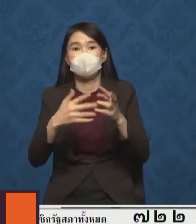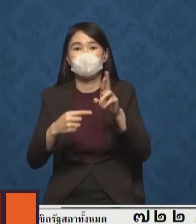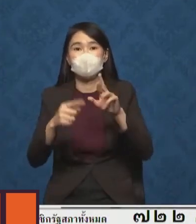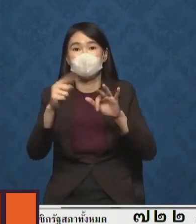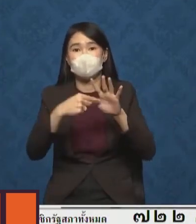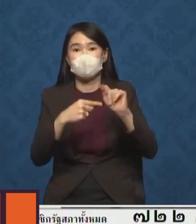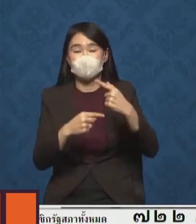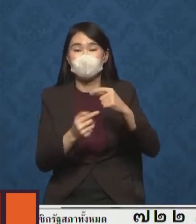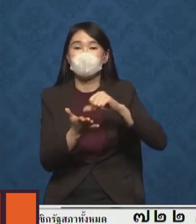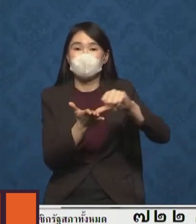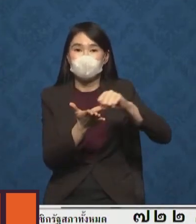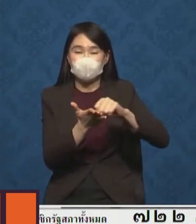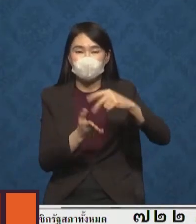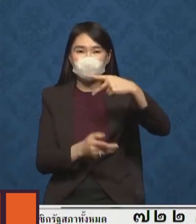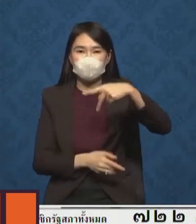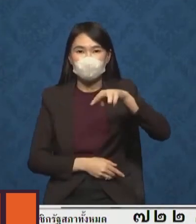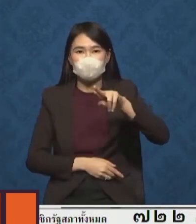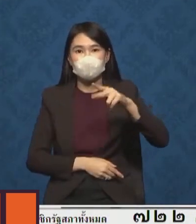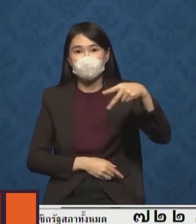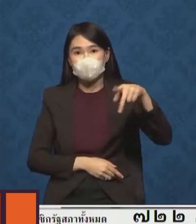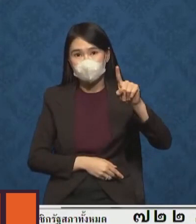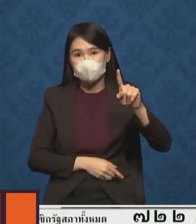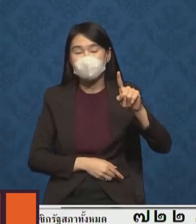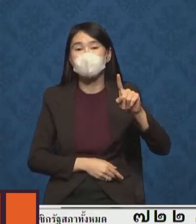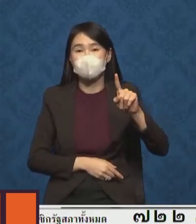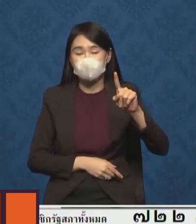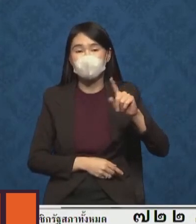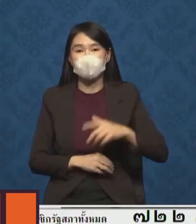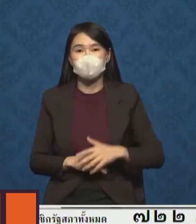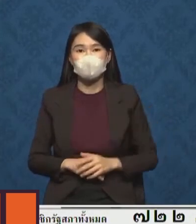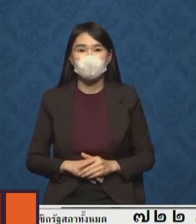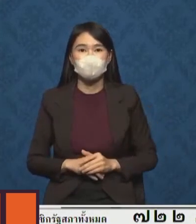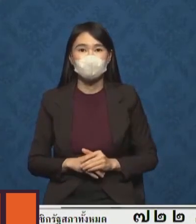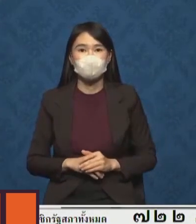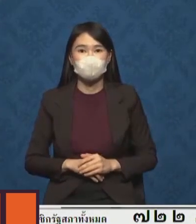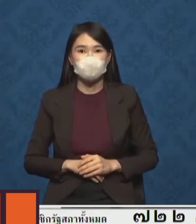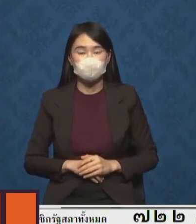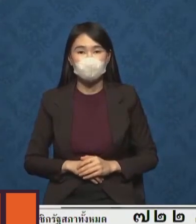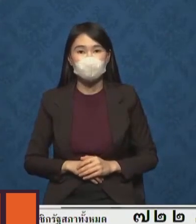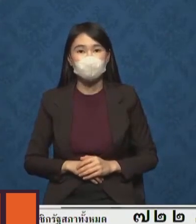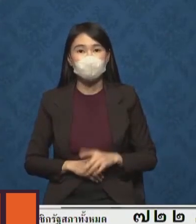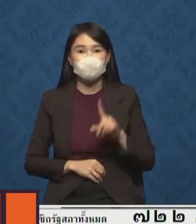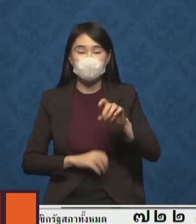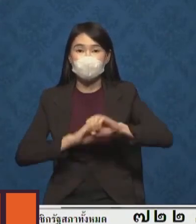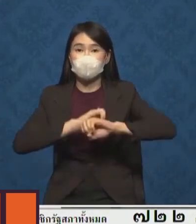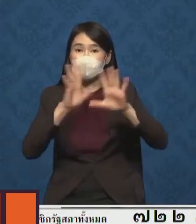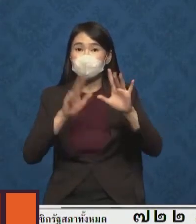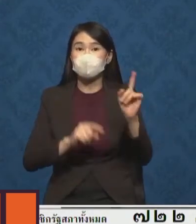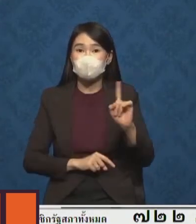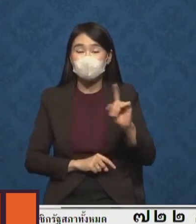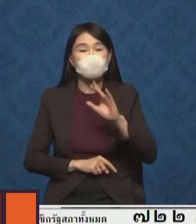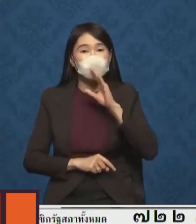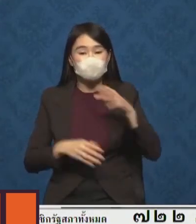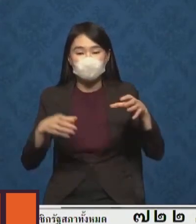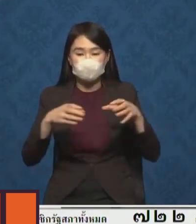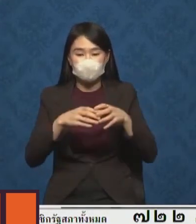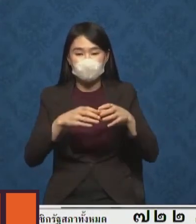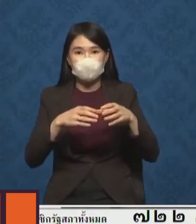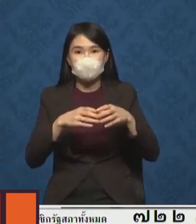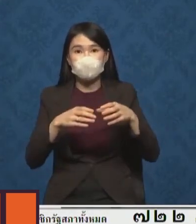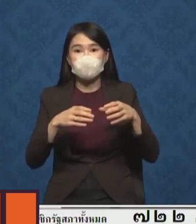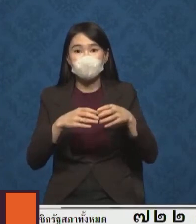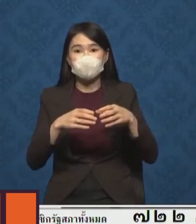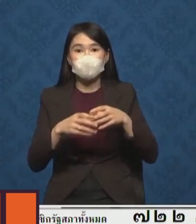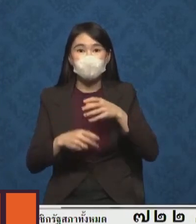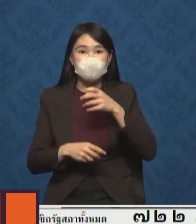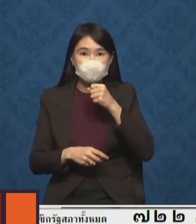และการแก้ไขพ.ระ.วาด้พลัการเมืองผมไไมชัดการว่าพลักธเก้าไาย ehrlichเองเก้ะค